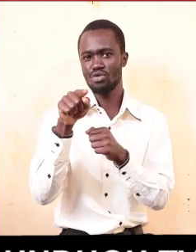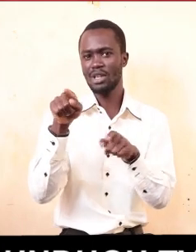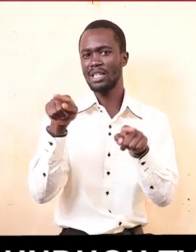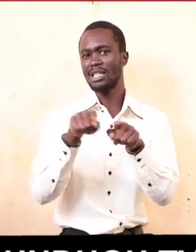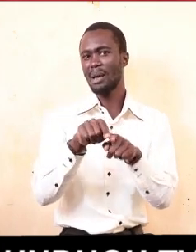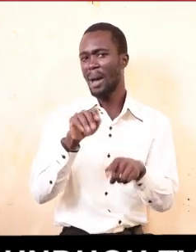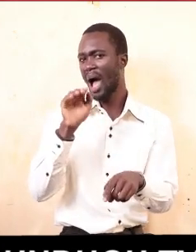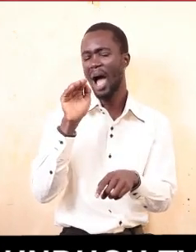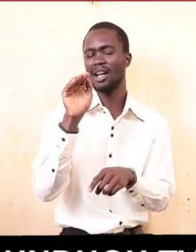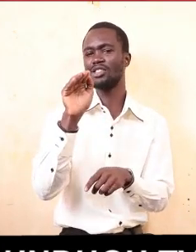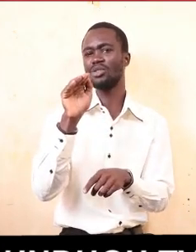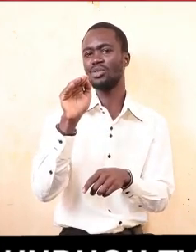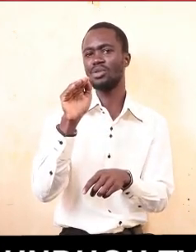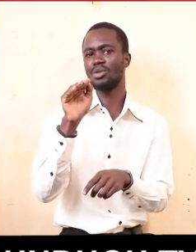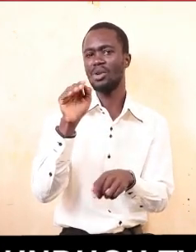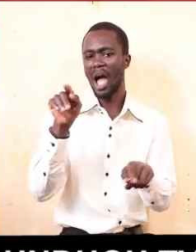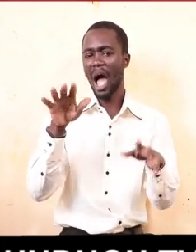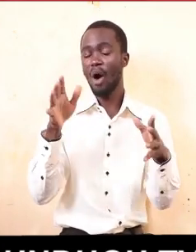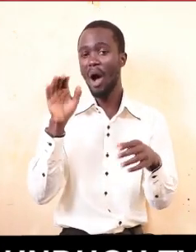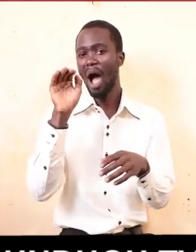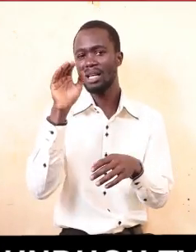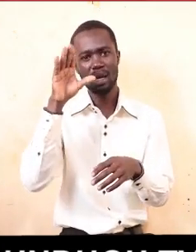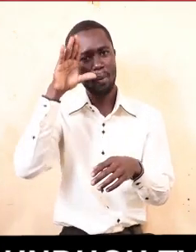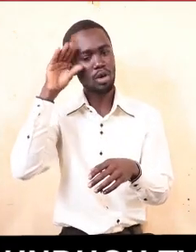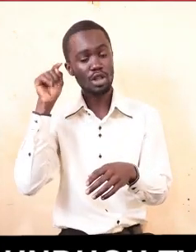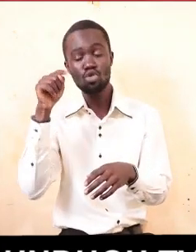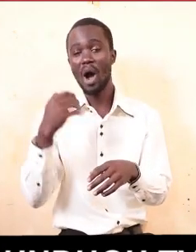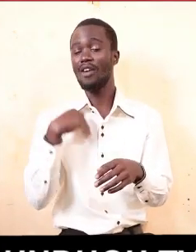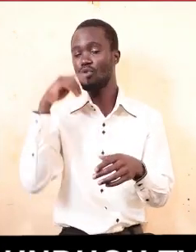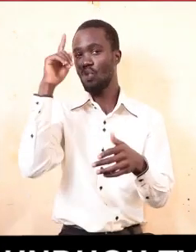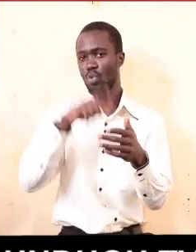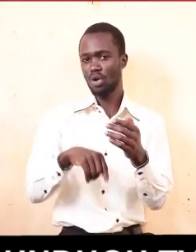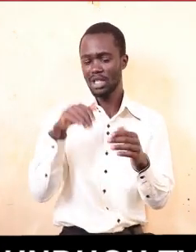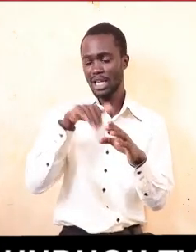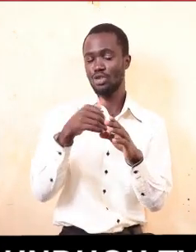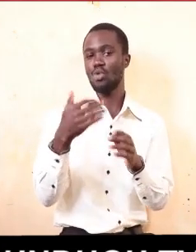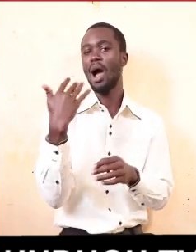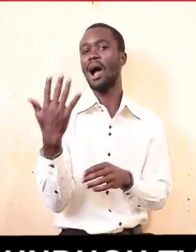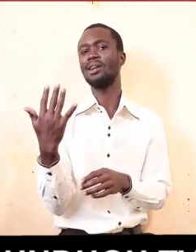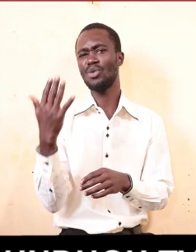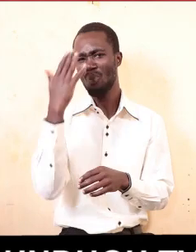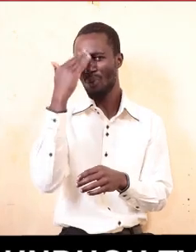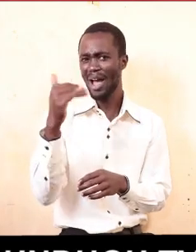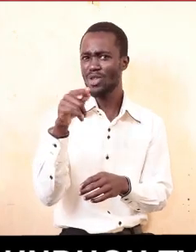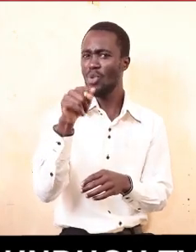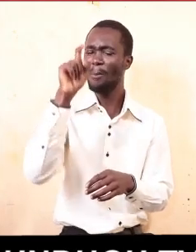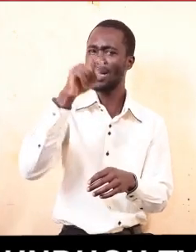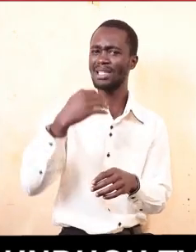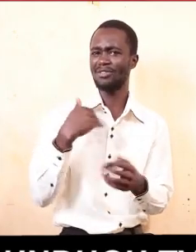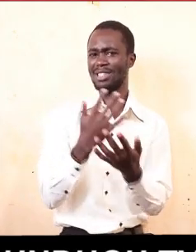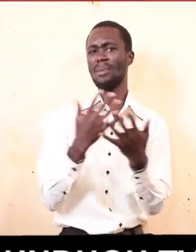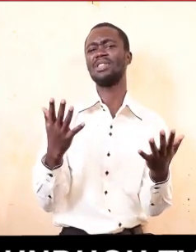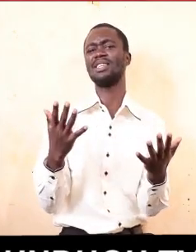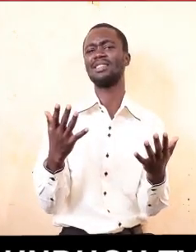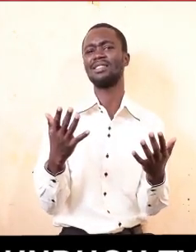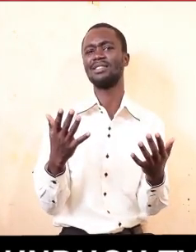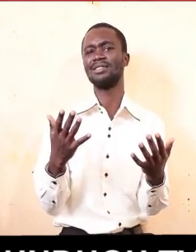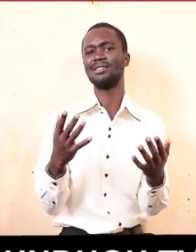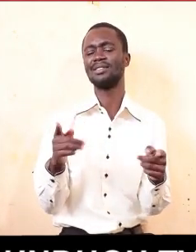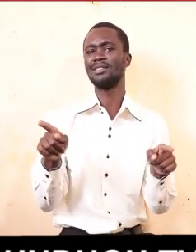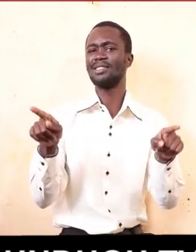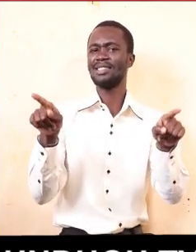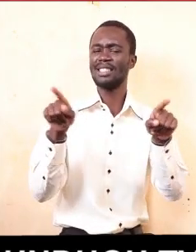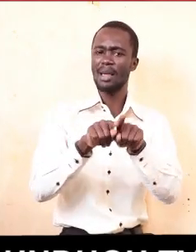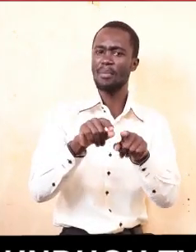atakuuliza sawa na alivyomuuliza Musa, uko na nini mkononi? Kwa sababu ni lazima uwe na kitu, na hakuna mtu